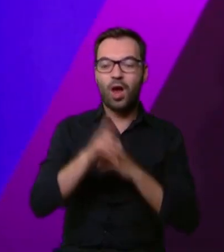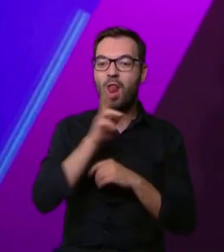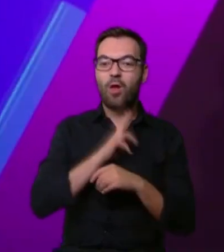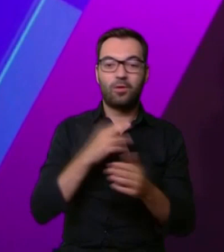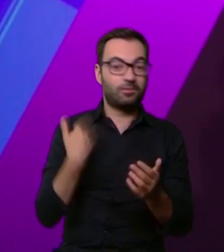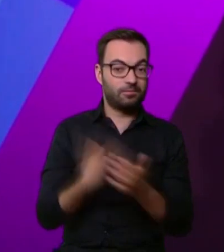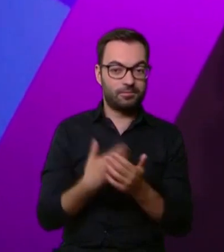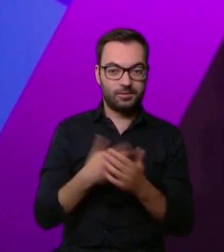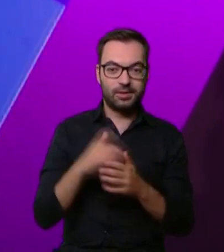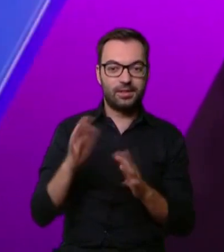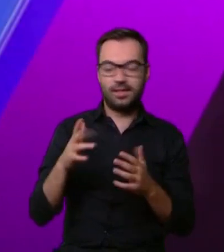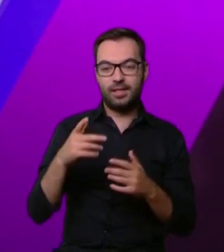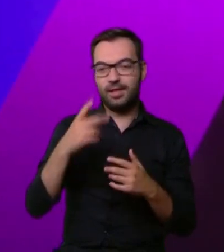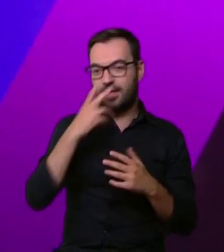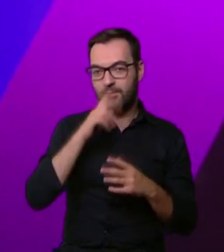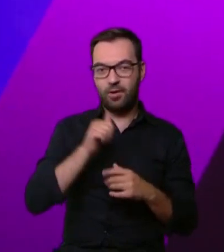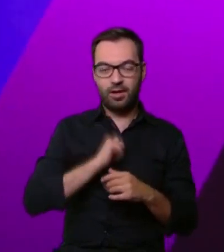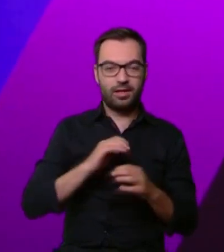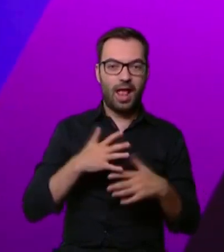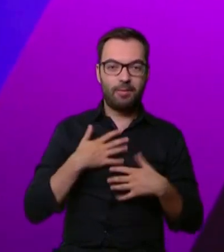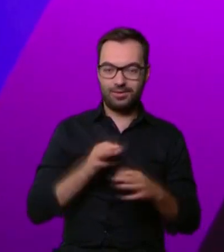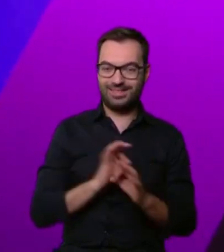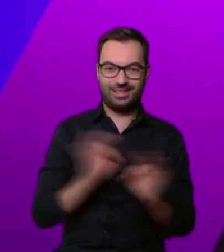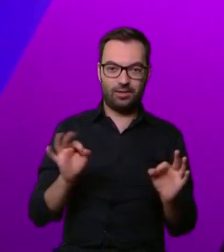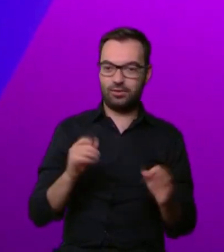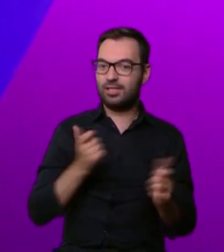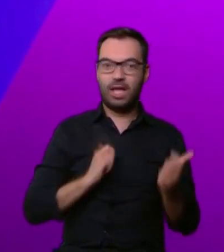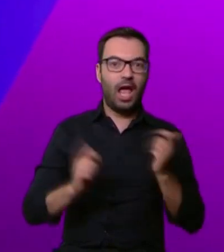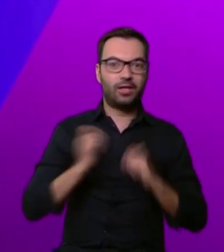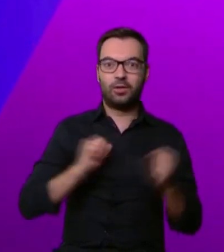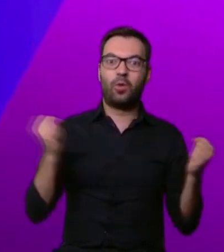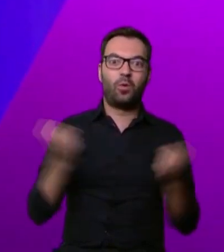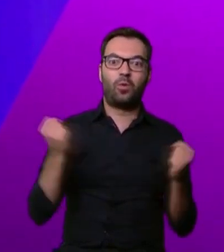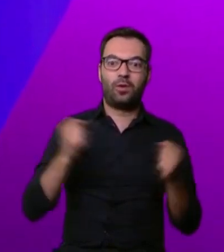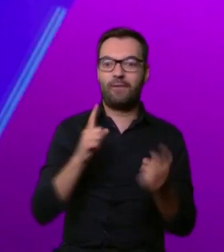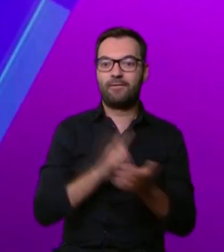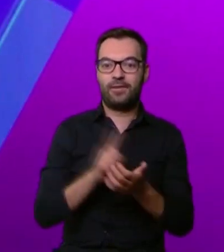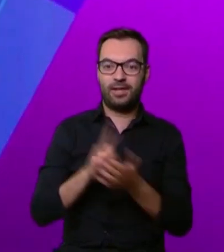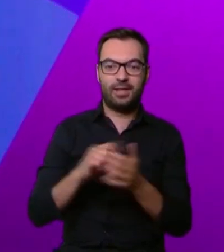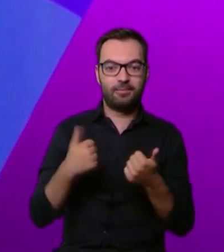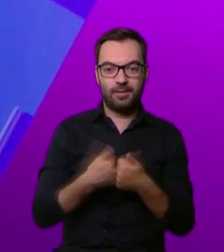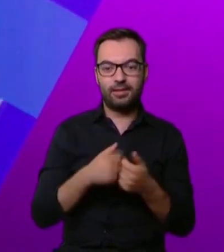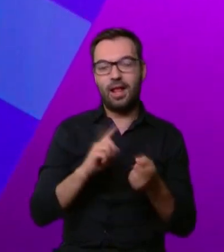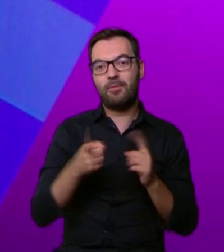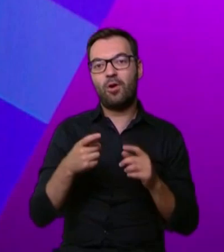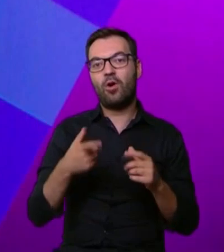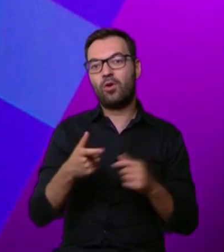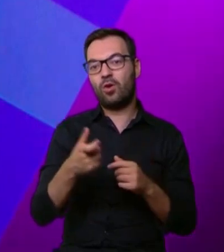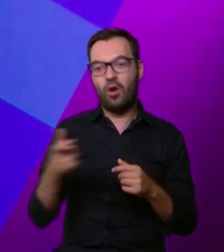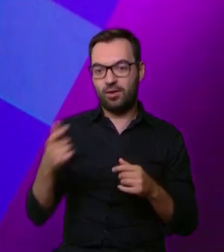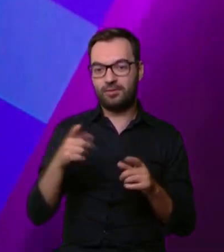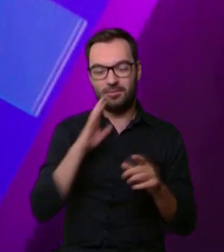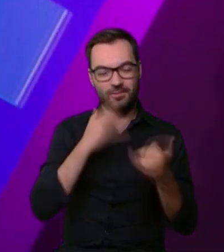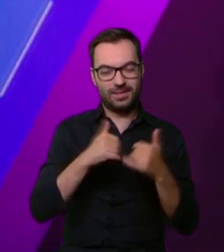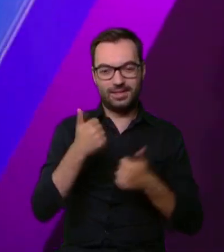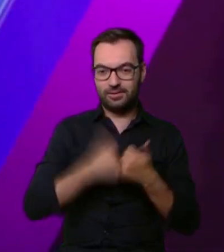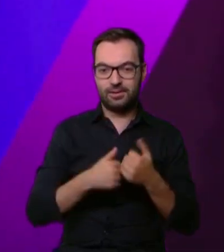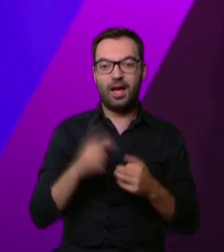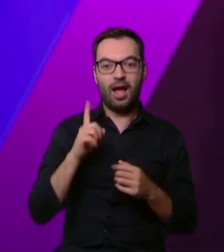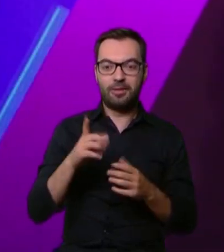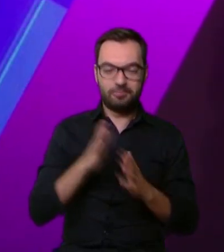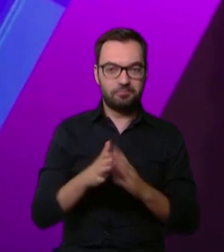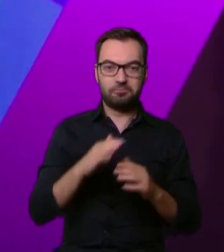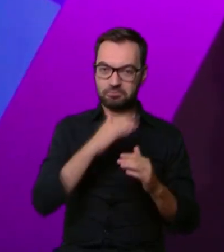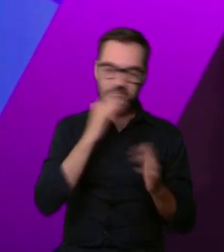że on za bardzo nie pokazuje po sobie emocji, nie cieszy się tak bardzo z wygranych meczów czy z bramek jak inni zawodnicy, ale po